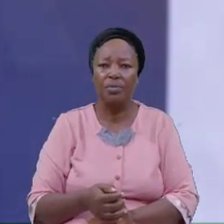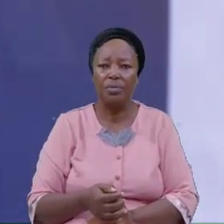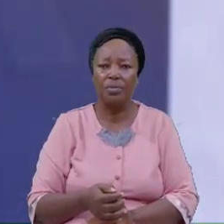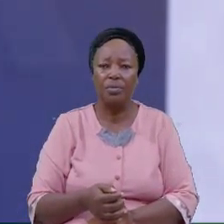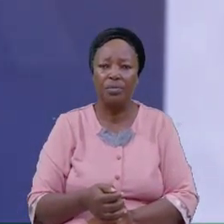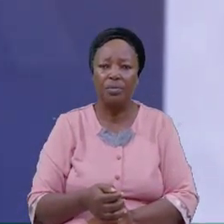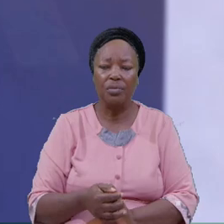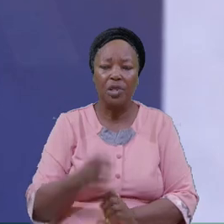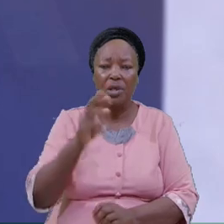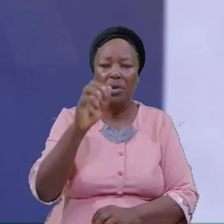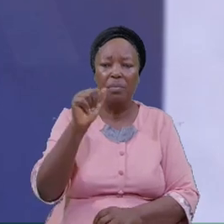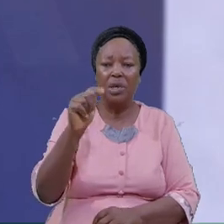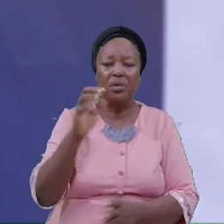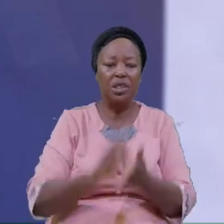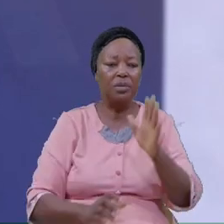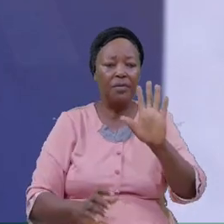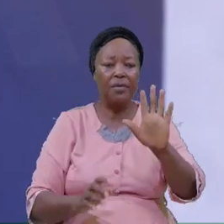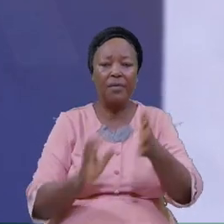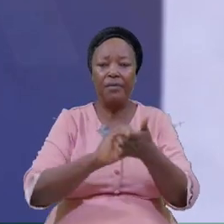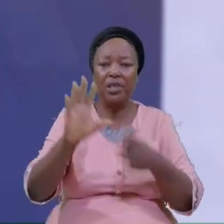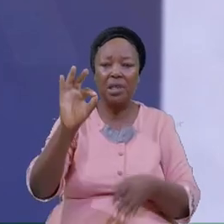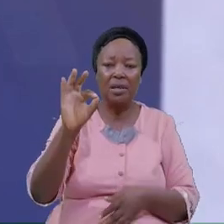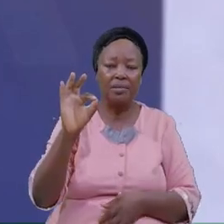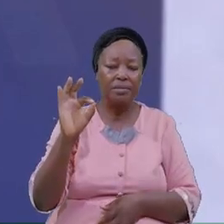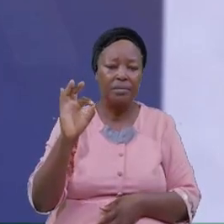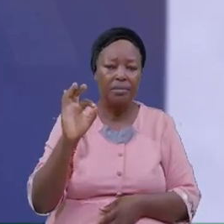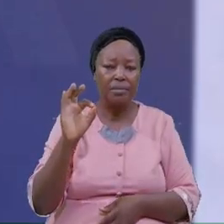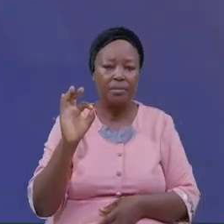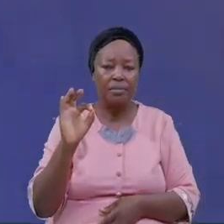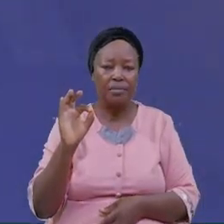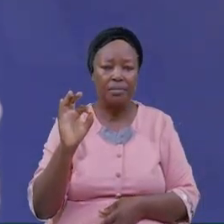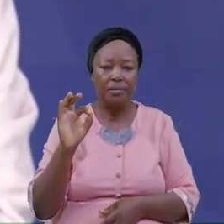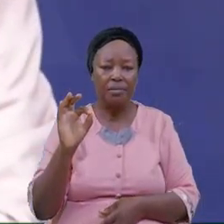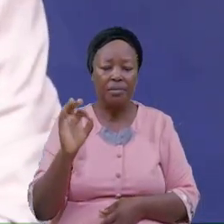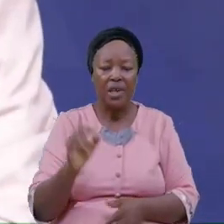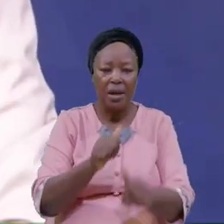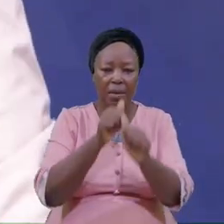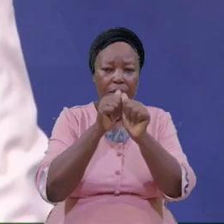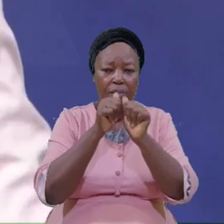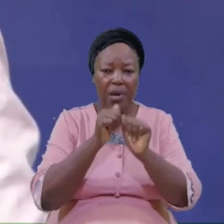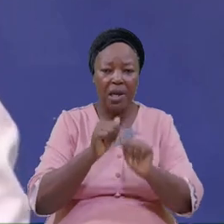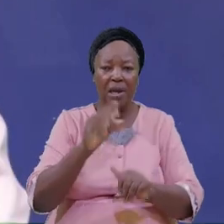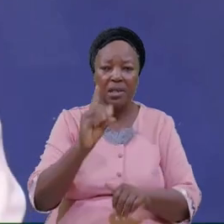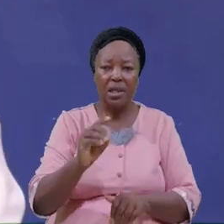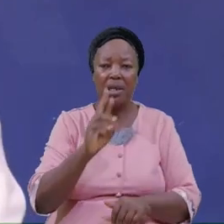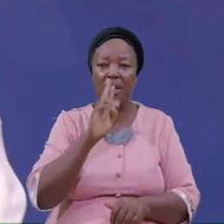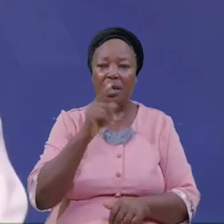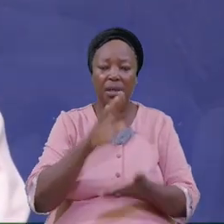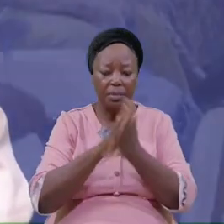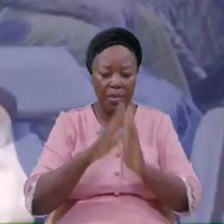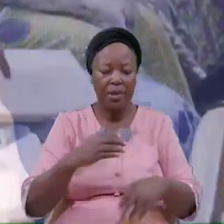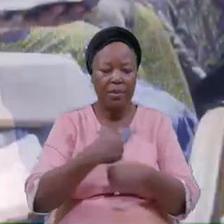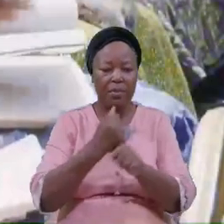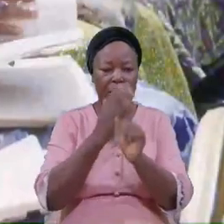une église? Verse 9. Matthieu chapitre 5, le verset 9. Blessed are the peacemakers. Heureux ceux qui procurent la